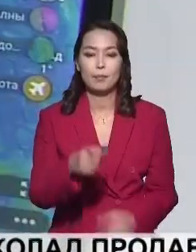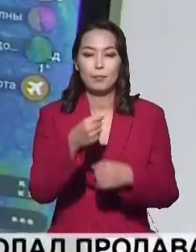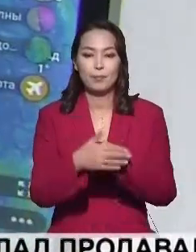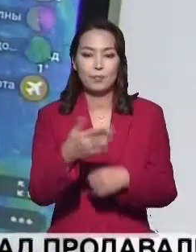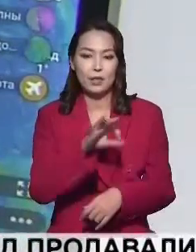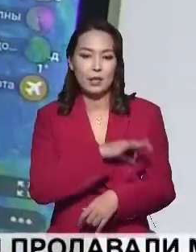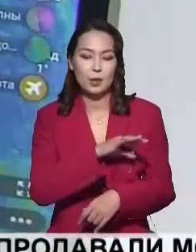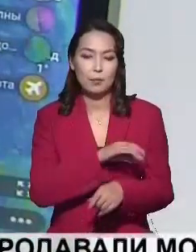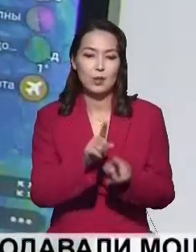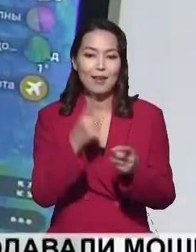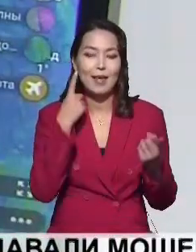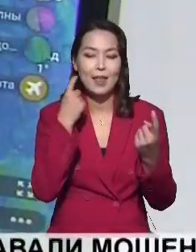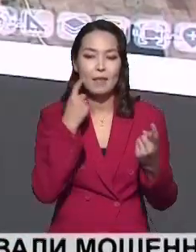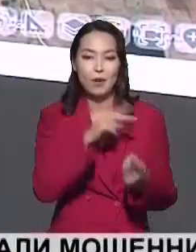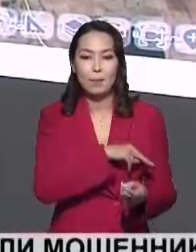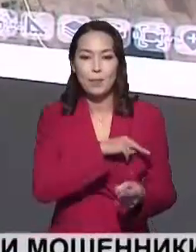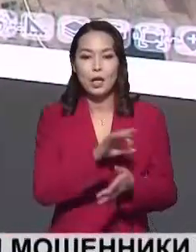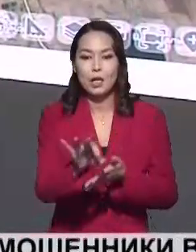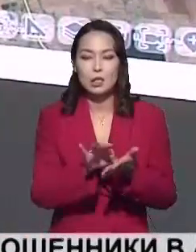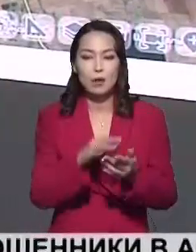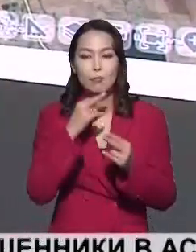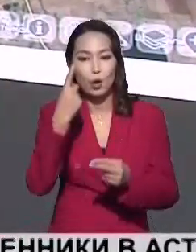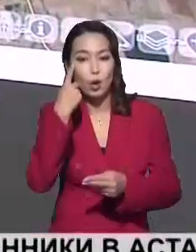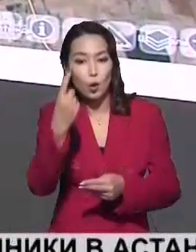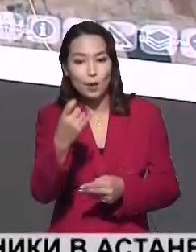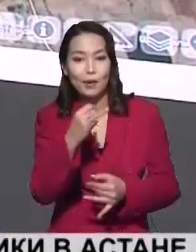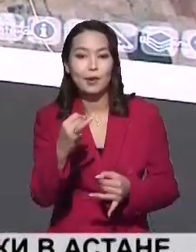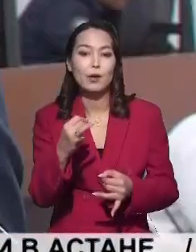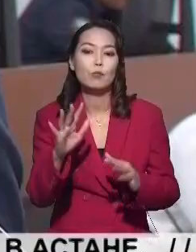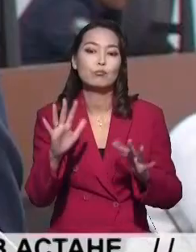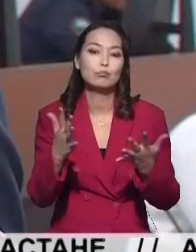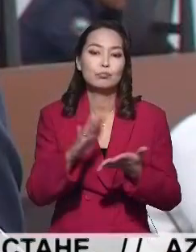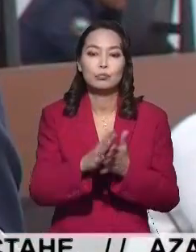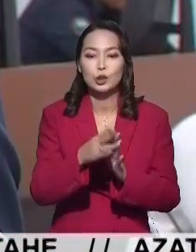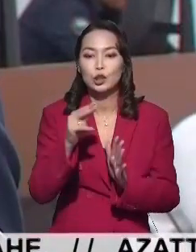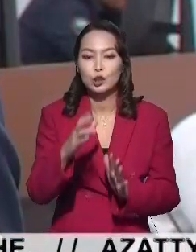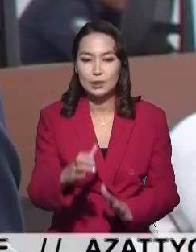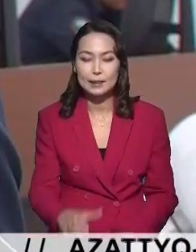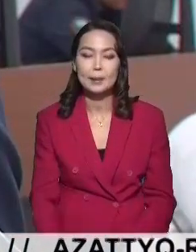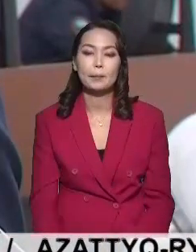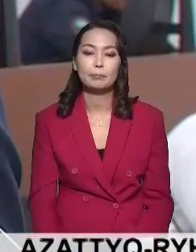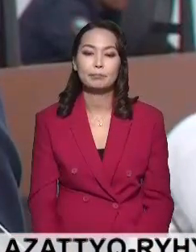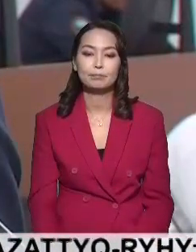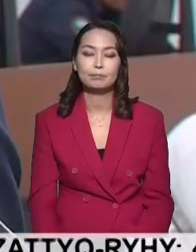используют новейшие информационные системы для оперативного предупреждения и ликвидации ЧС.